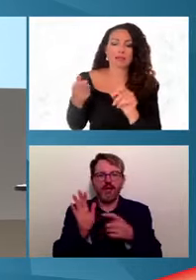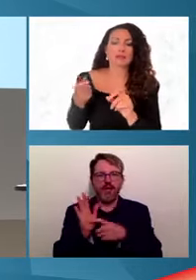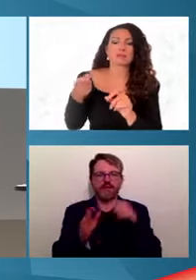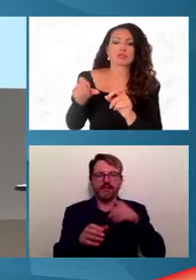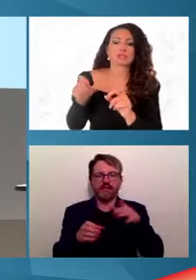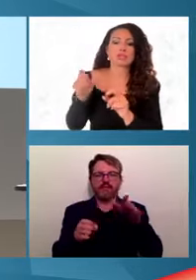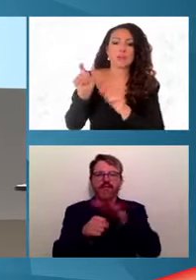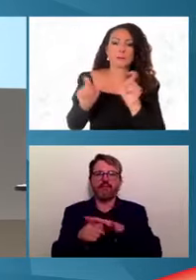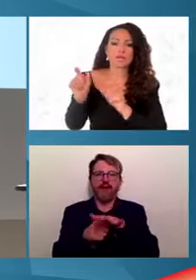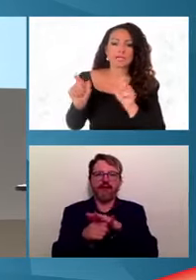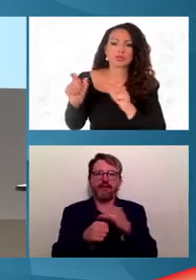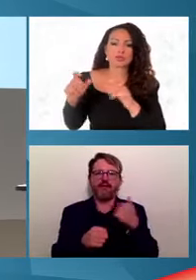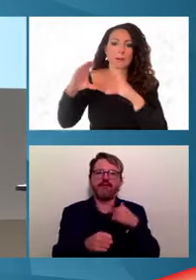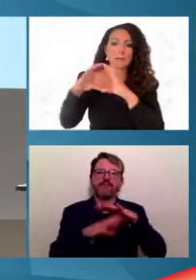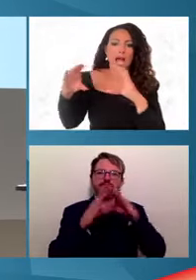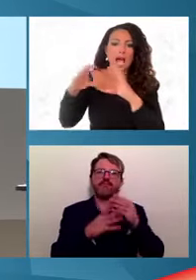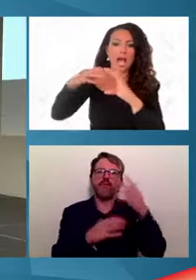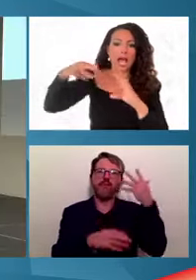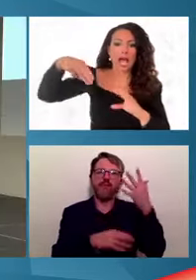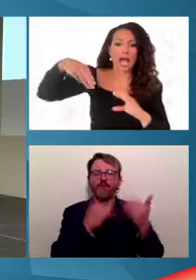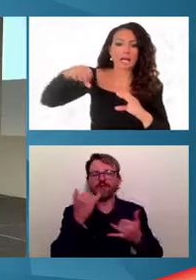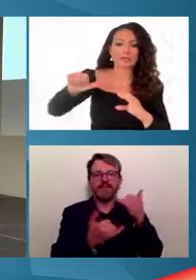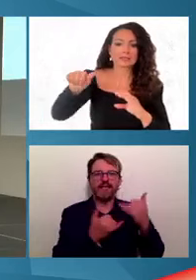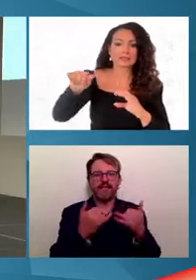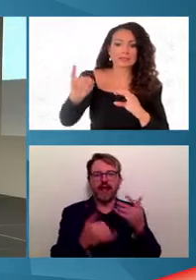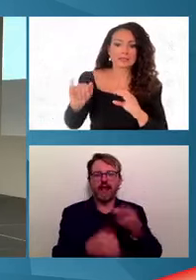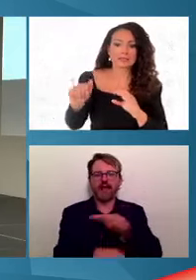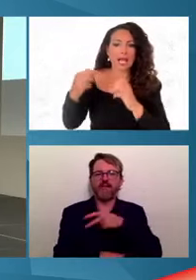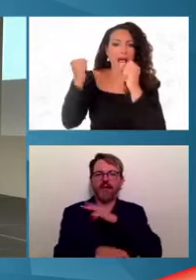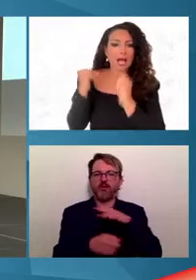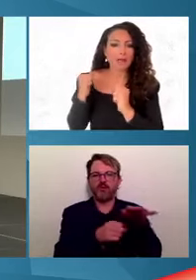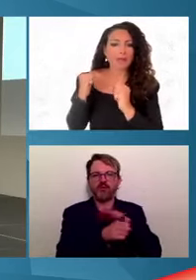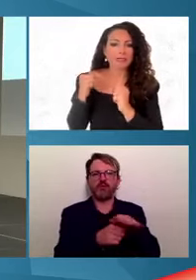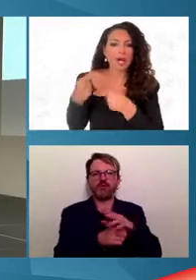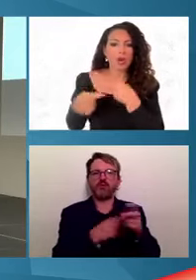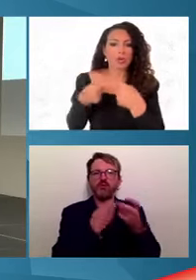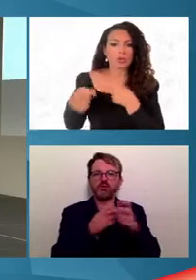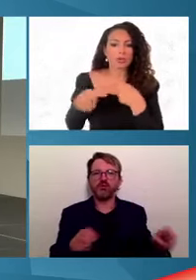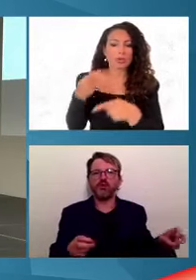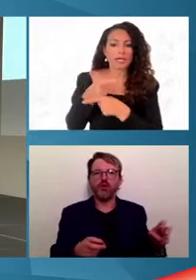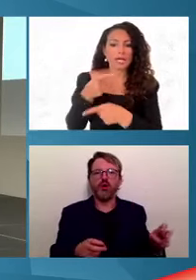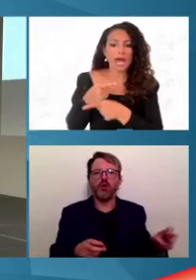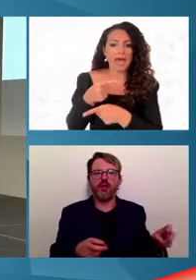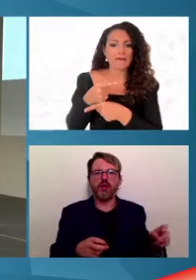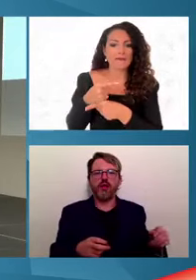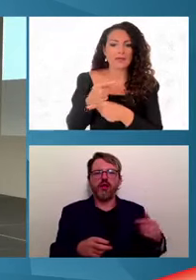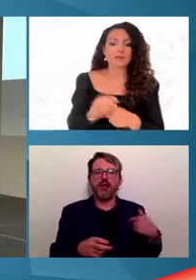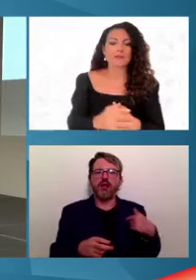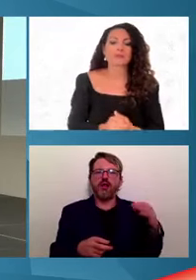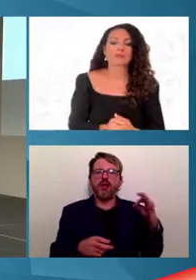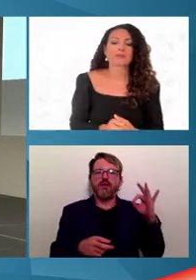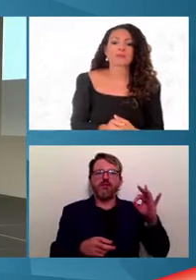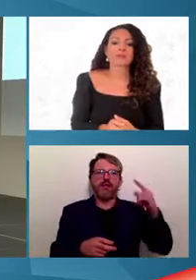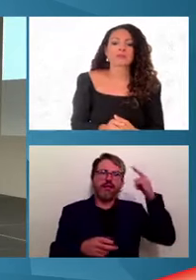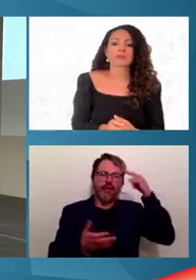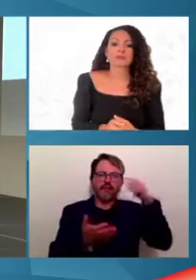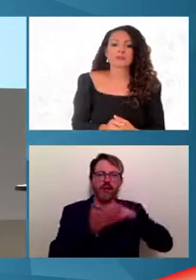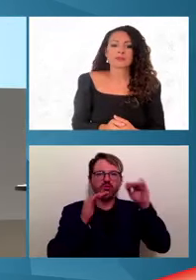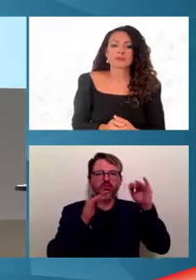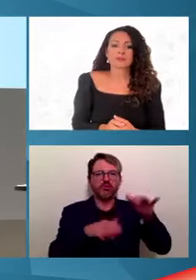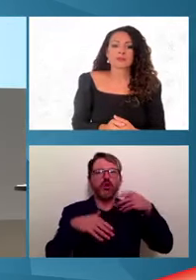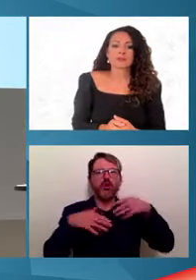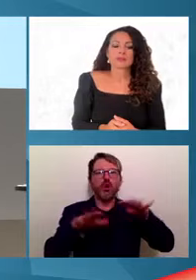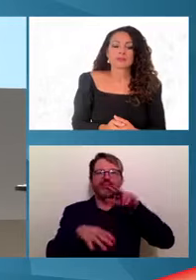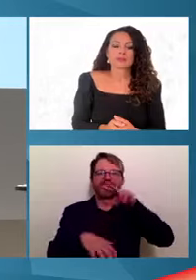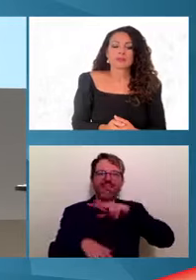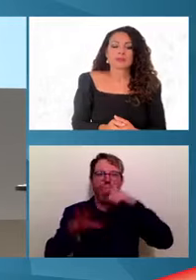Wir haben 50 Jahre Zuständigkeit, Südtirol hat 50 Jahre Zuständigkeit für den Denkmalschutz, 1973 die